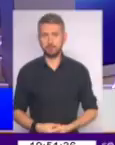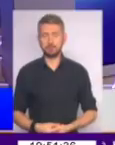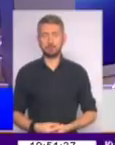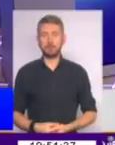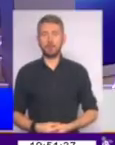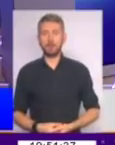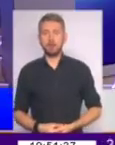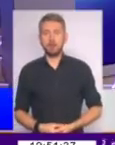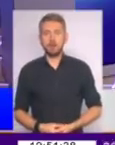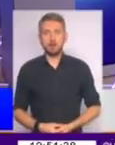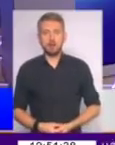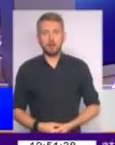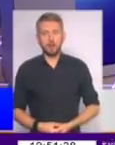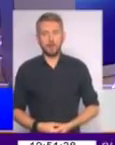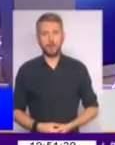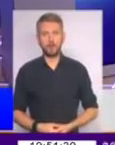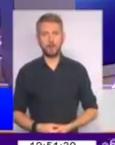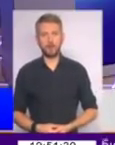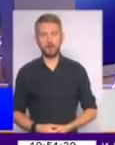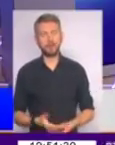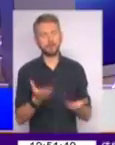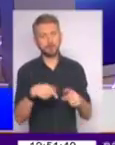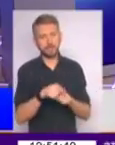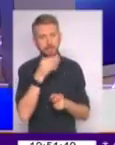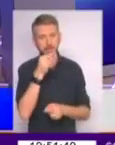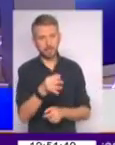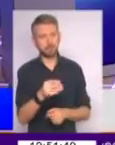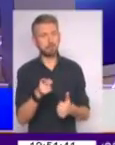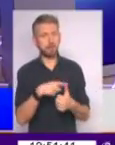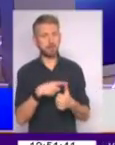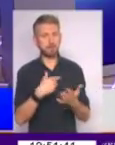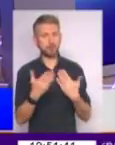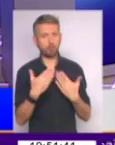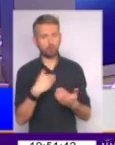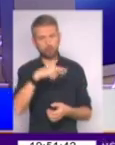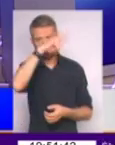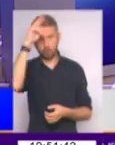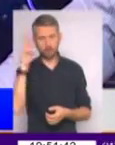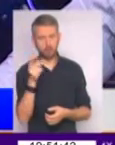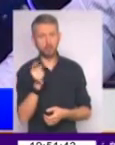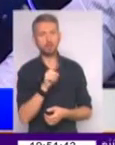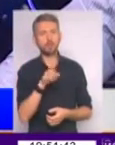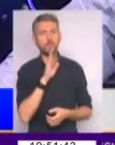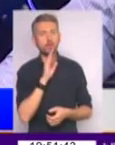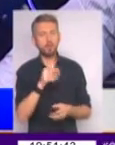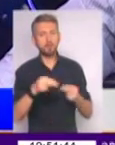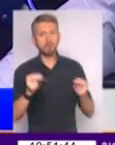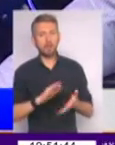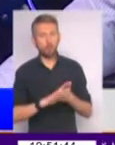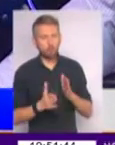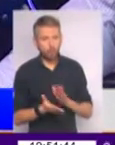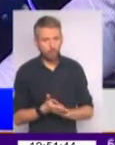почули. Значить, давайте так скажемо. Перше, відносно Тимошенко. Те, що вона підписала умови, більше